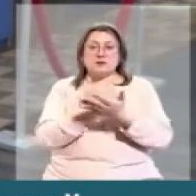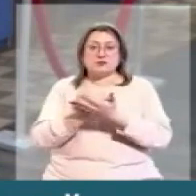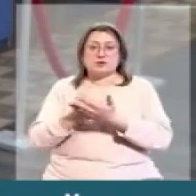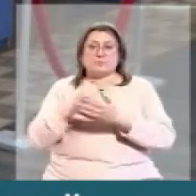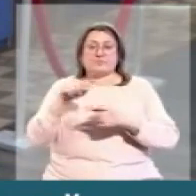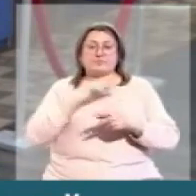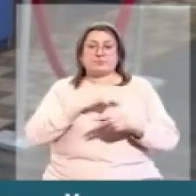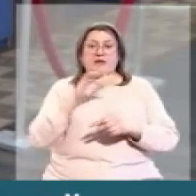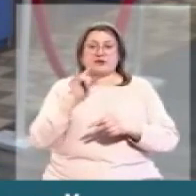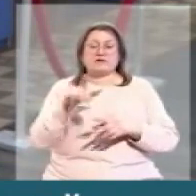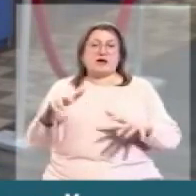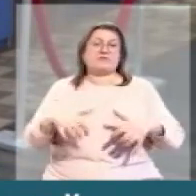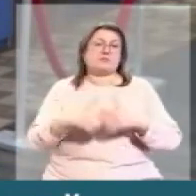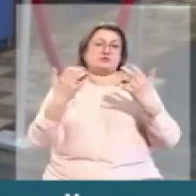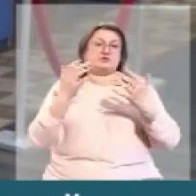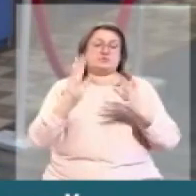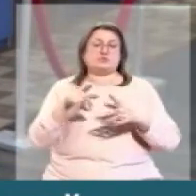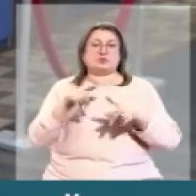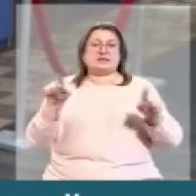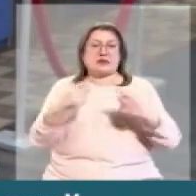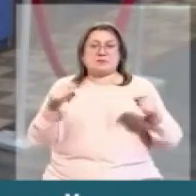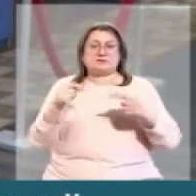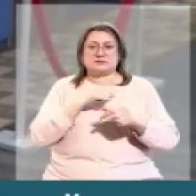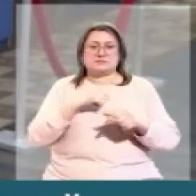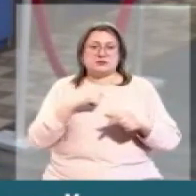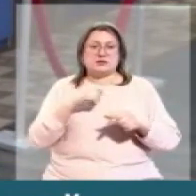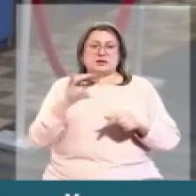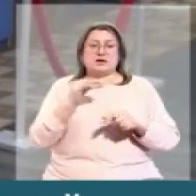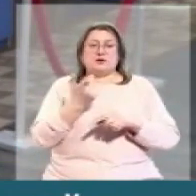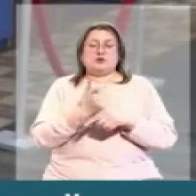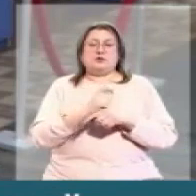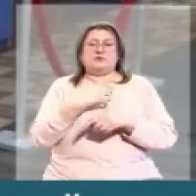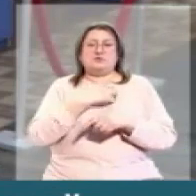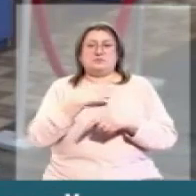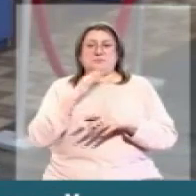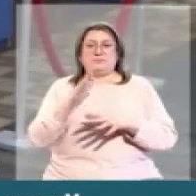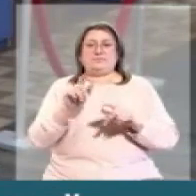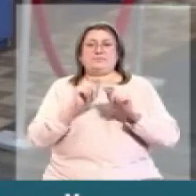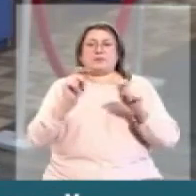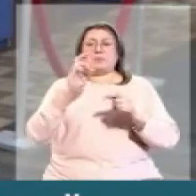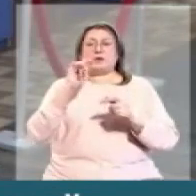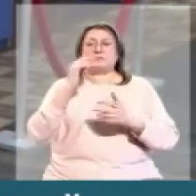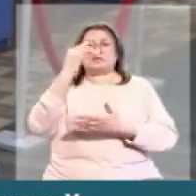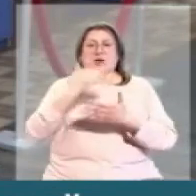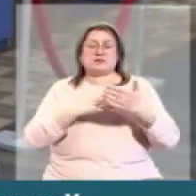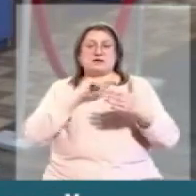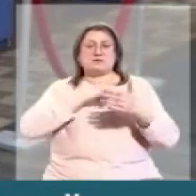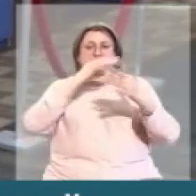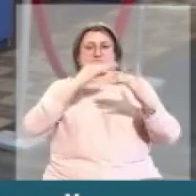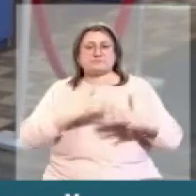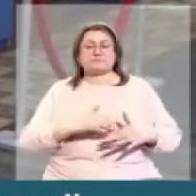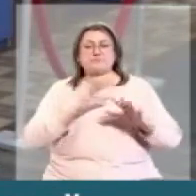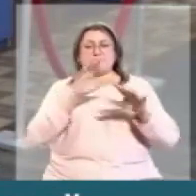архивах, они будут автоматически подлежать реабилитации. И очень важное отличие, будет создана база данных, и этот процесс